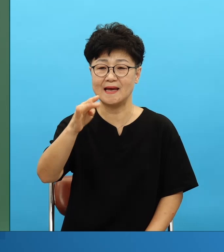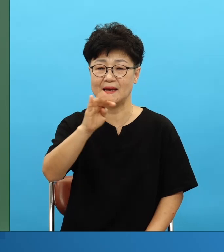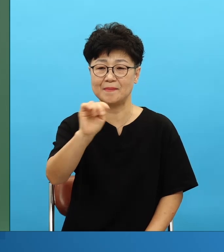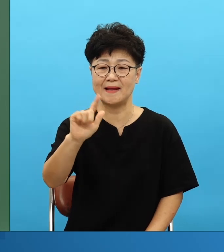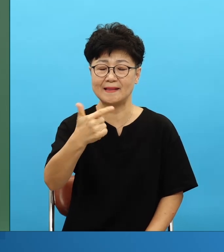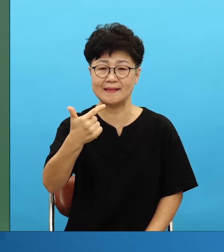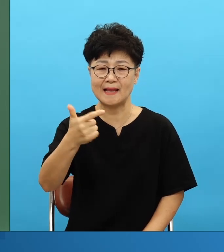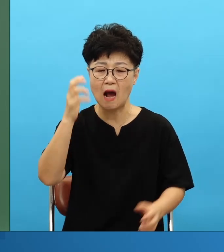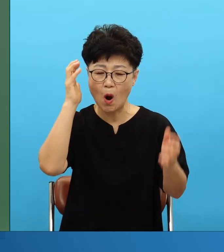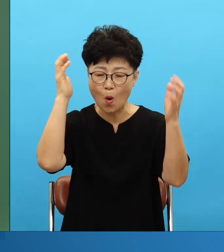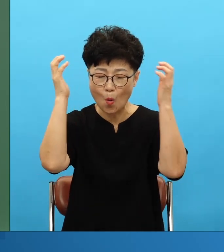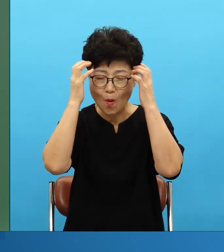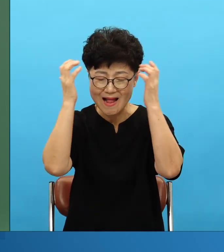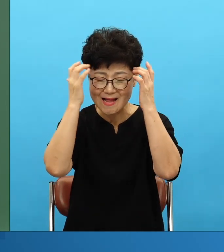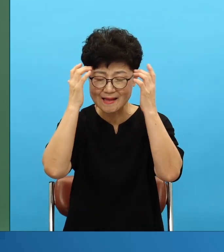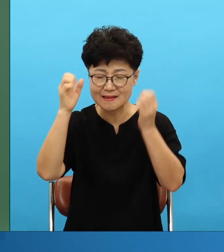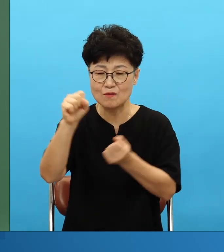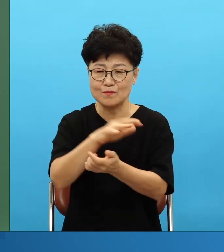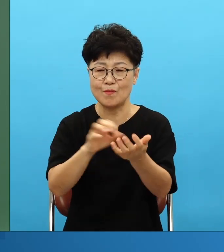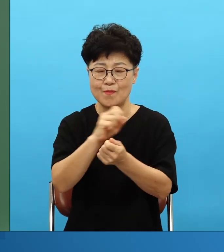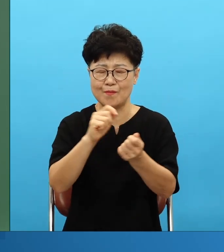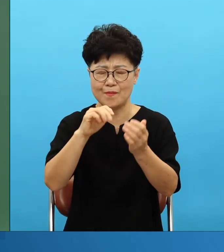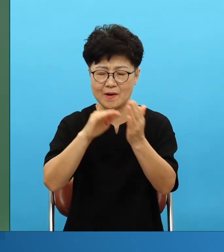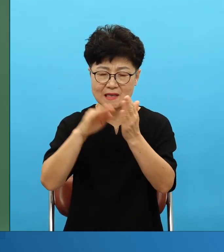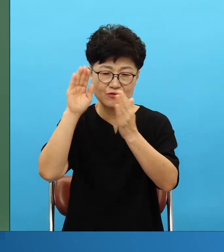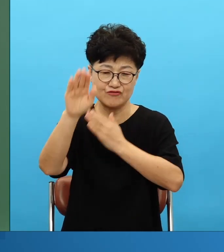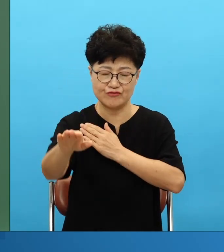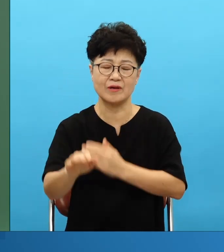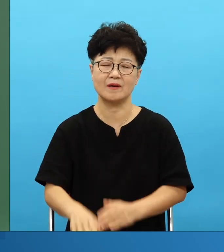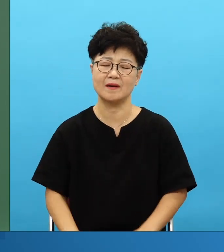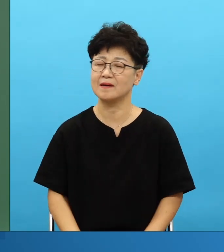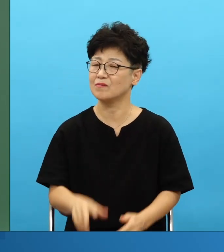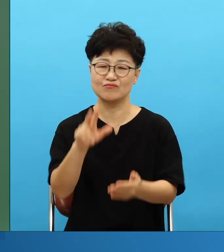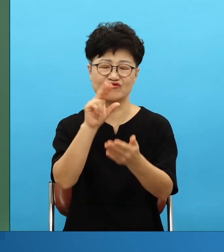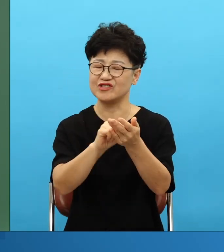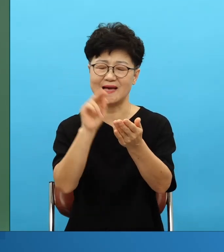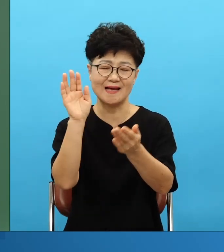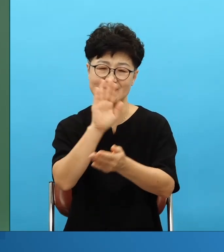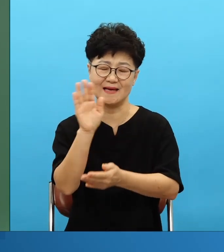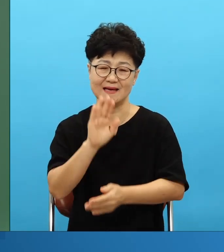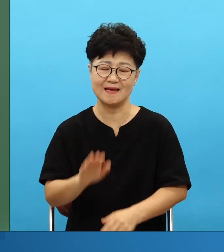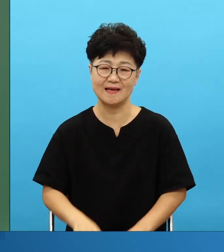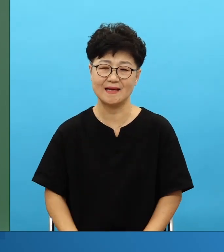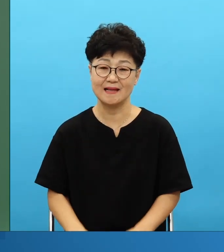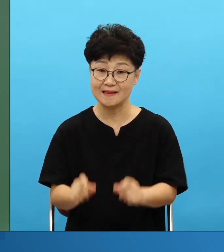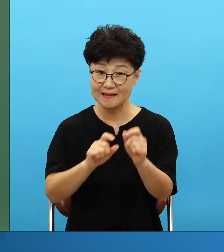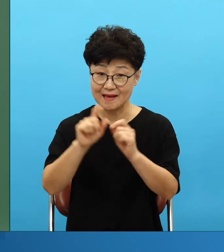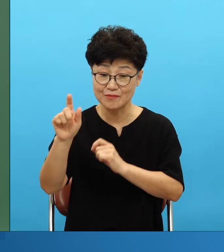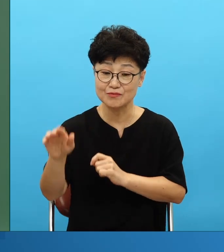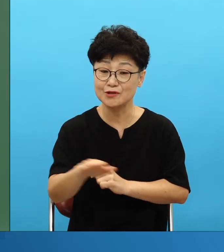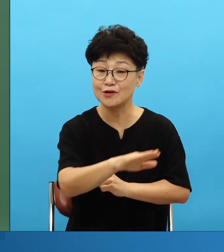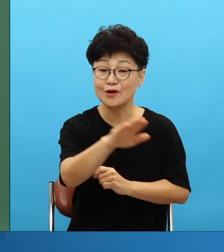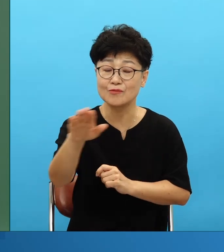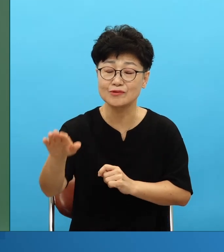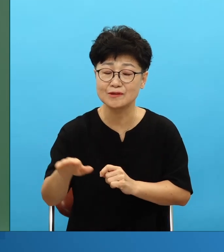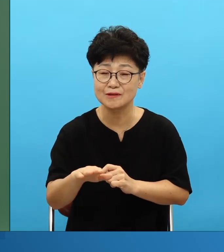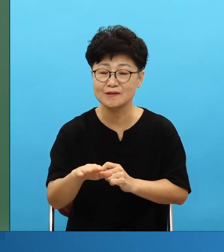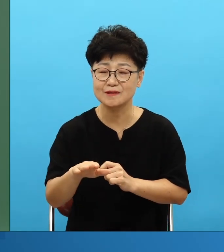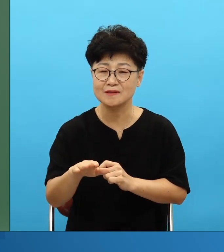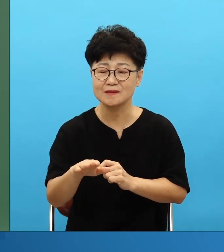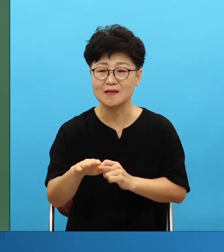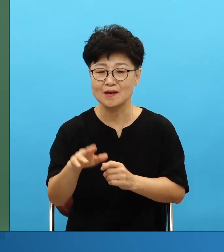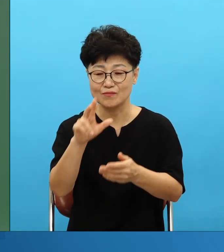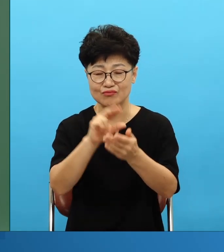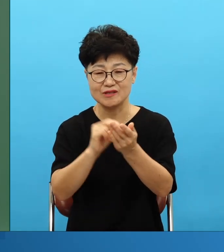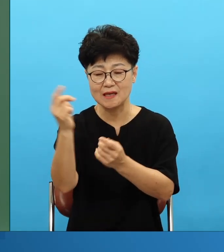was not a problem. 어째서이 문제입니다. How could that be a problem? 대부분 저와 여러분 그거 문제라고 Well, 하겠죠. most people, you and I, 문제가 we would 났다. consider that a problem. Oh, a